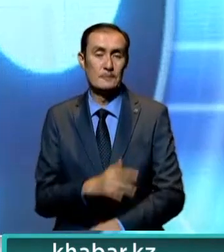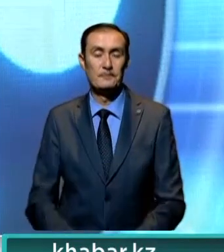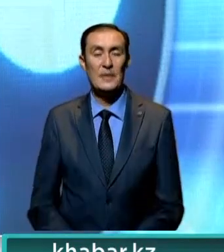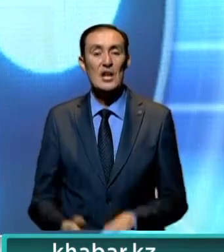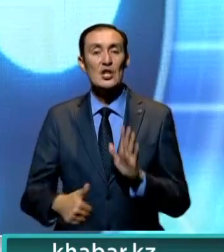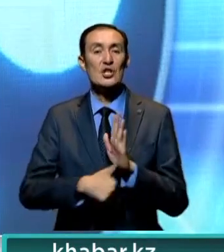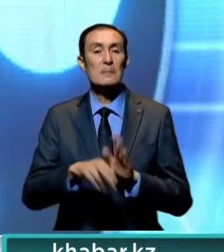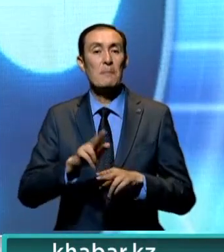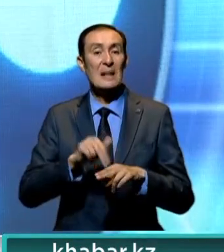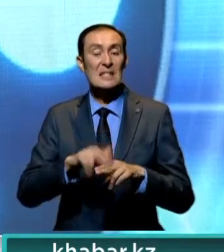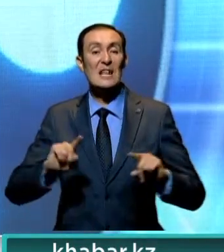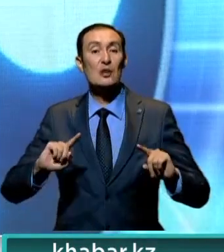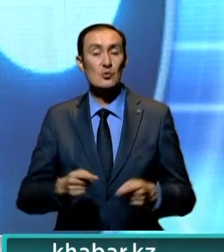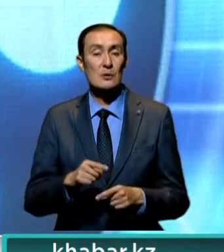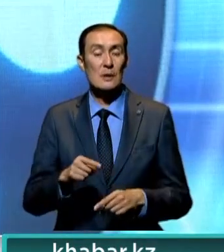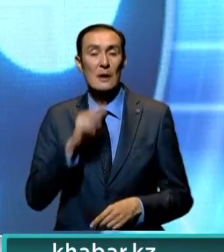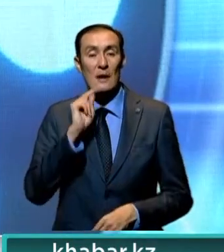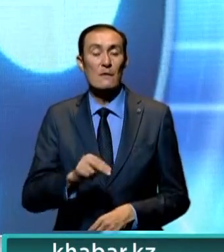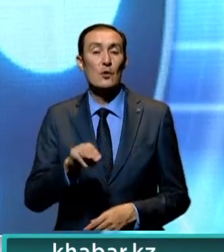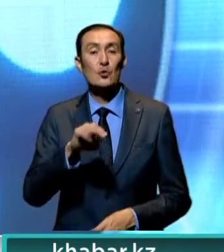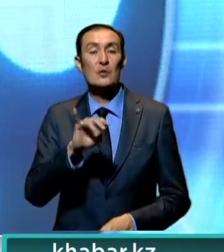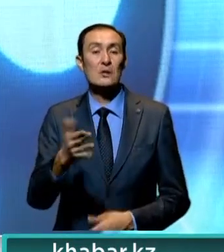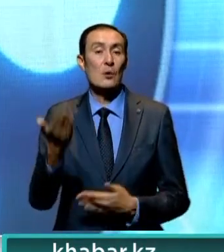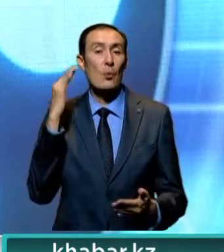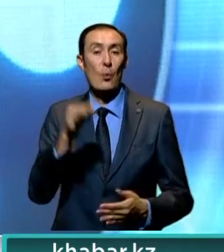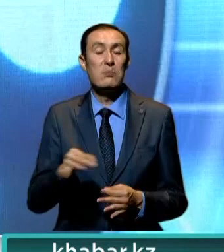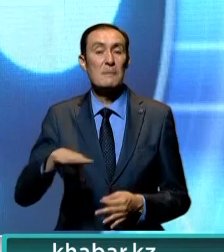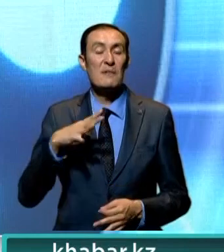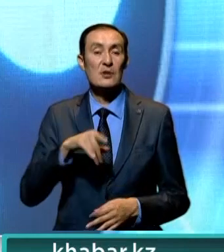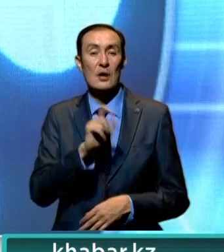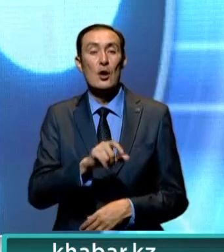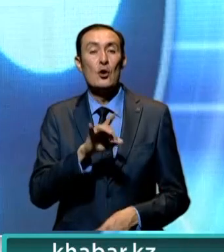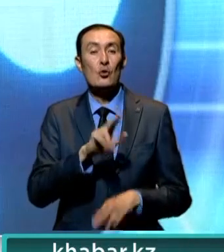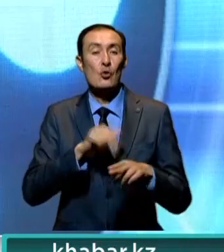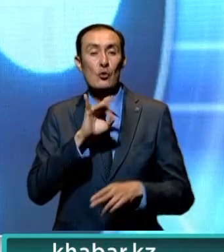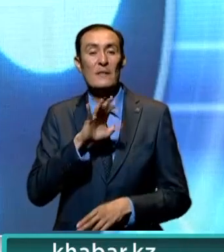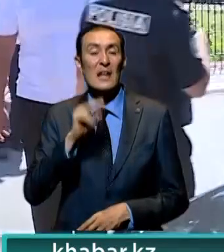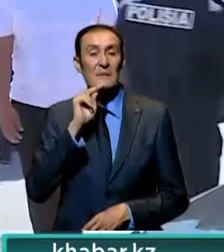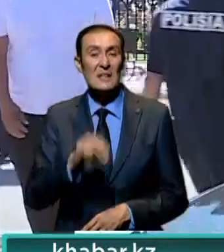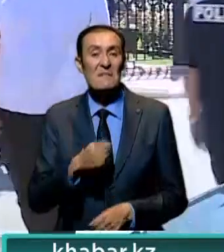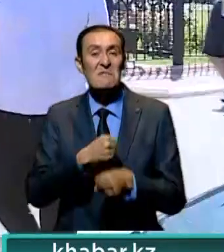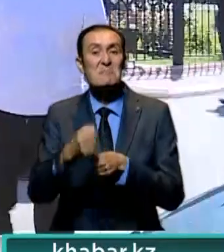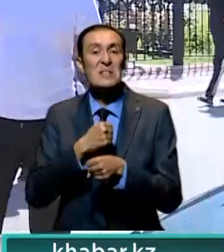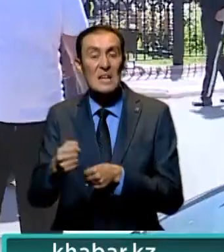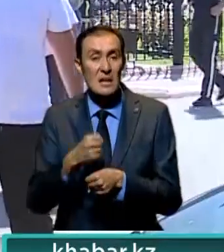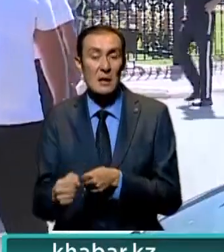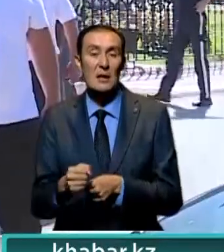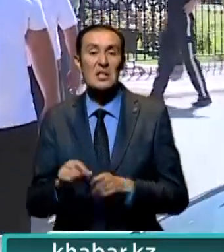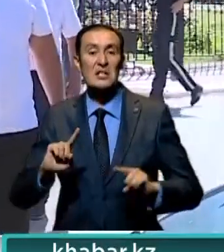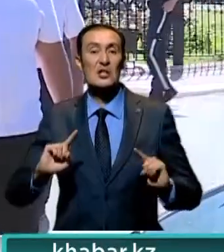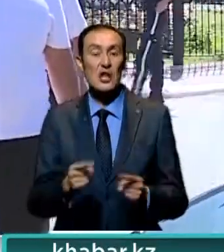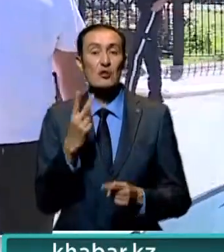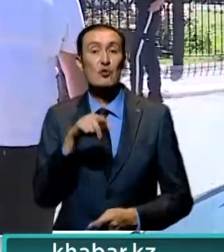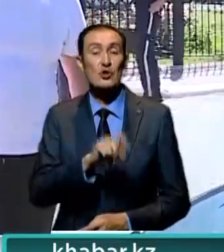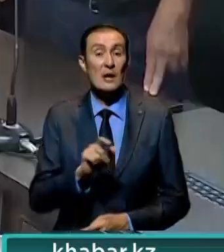Шестеро полицейских осуждены в Туркестанской области. Год назад бывших сотрудников Сауранского РОВД обвинили в избиении, незаконном задержании